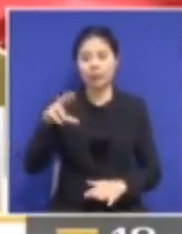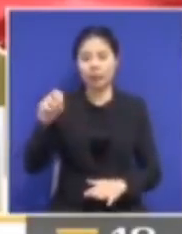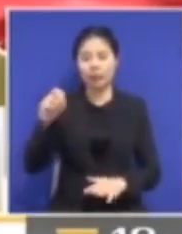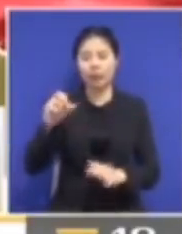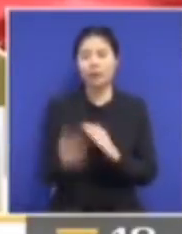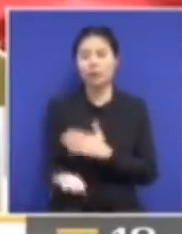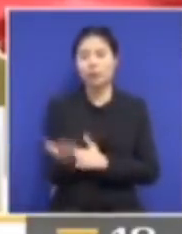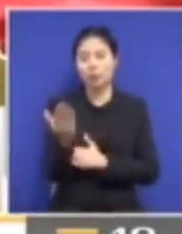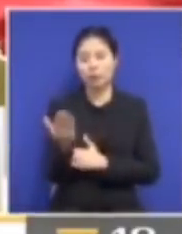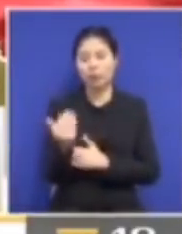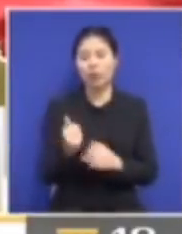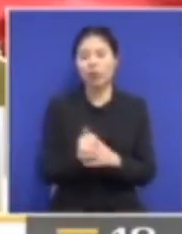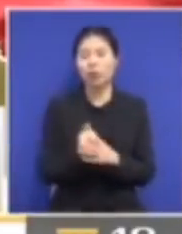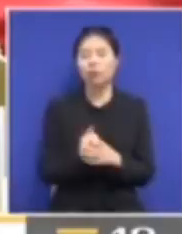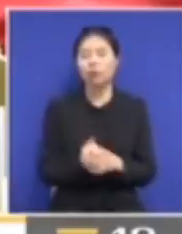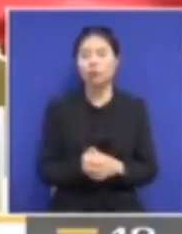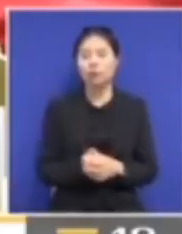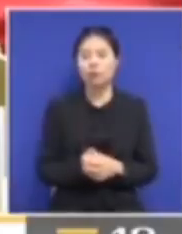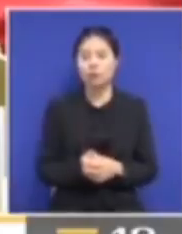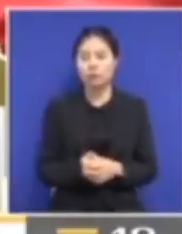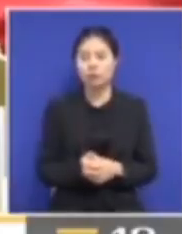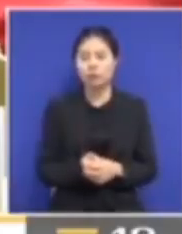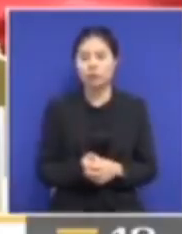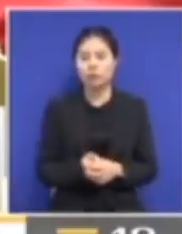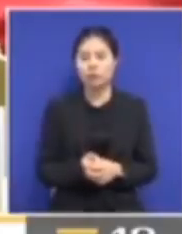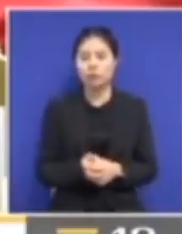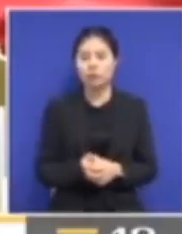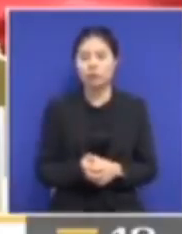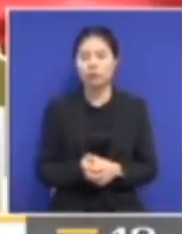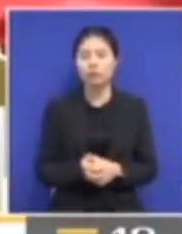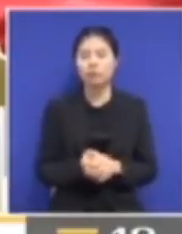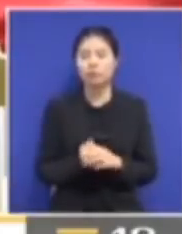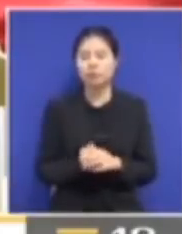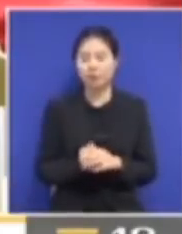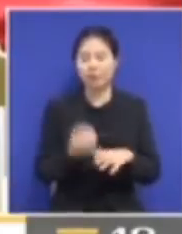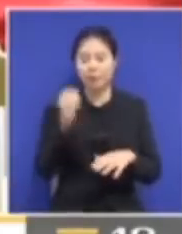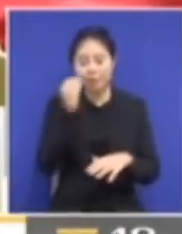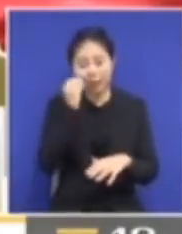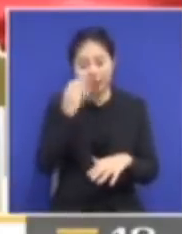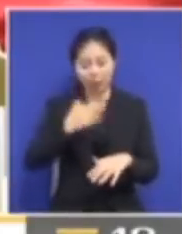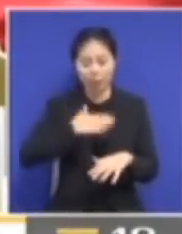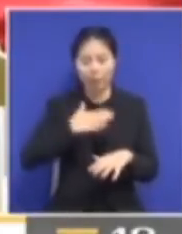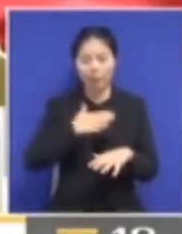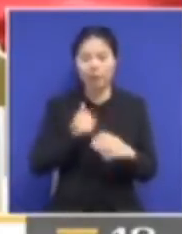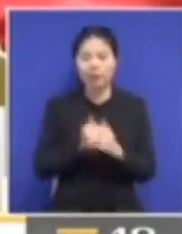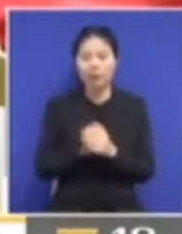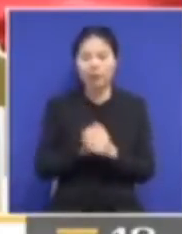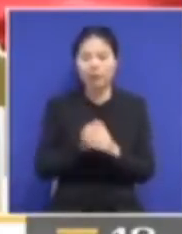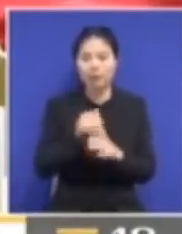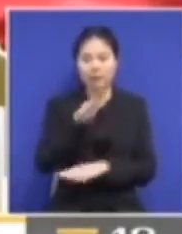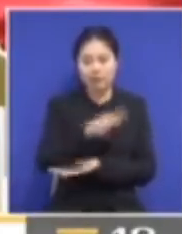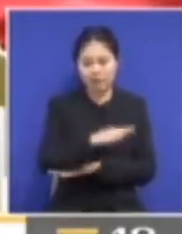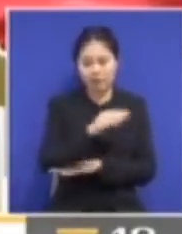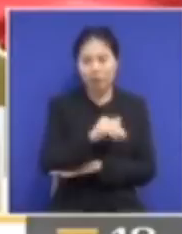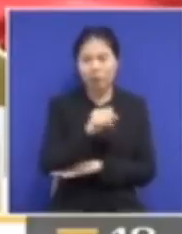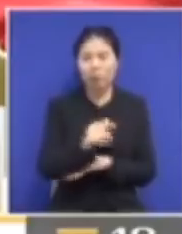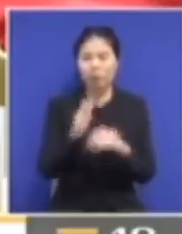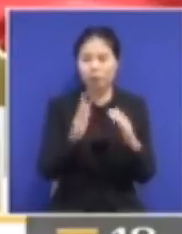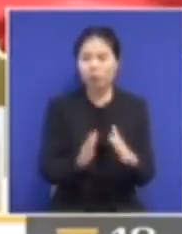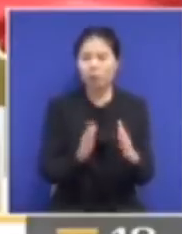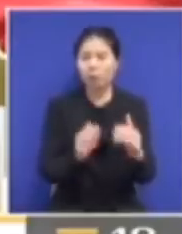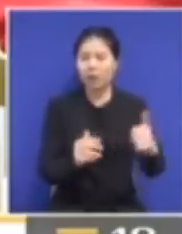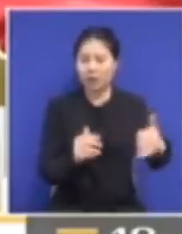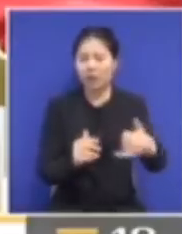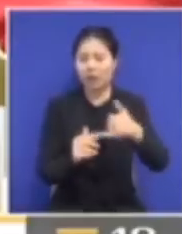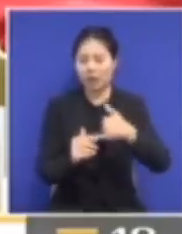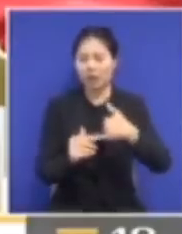อยู่ดีๆไม่ได้นัดหมายเลยนะครับมีคนมาหาผมที่บ้านพอตอนนั้นพรรคฝ่ายประชาธิปไตยมี200กว่าเสีย